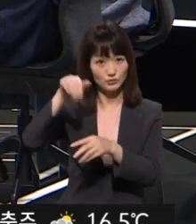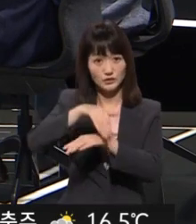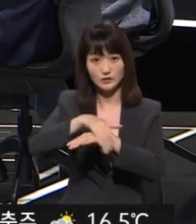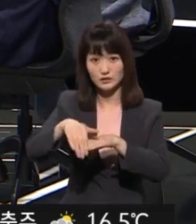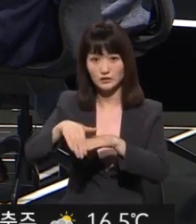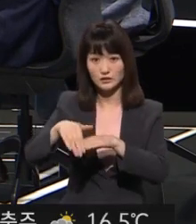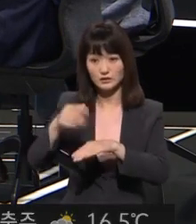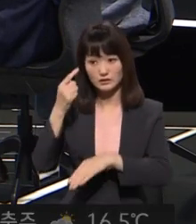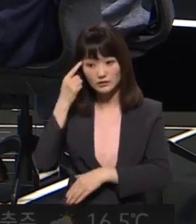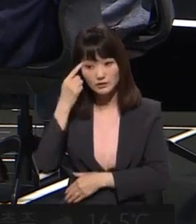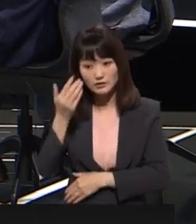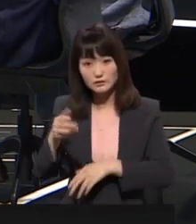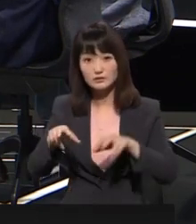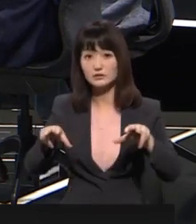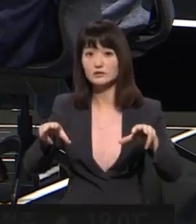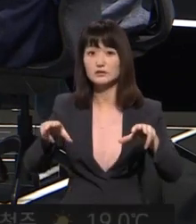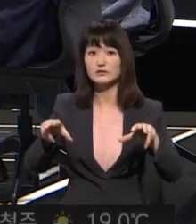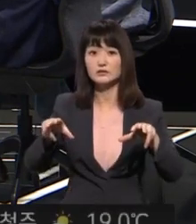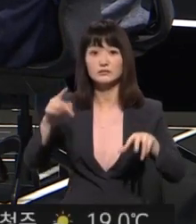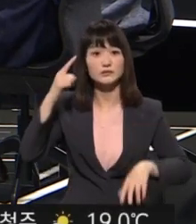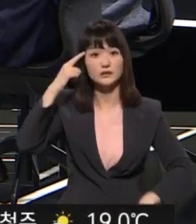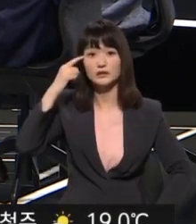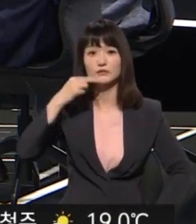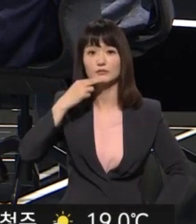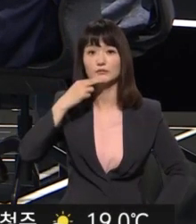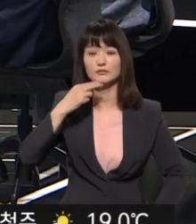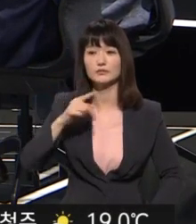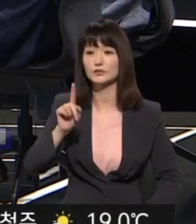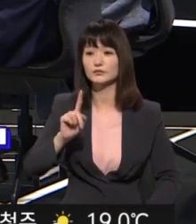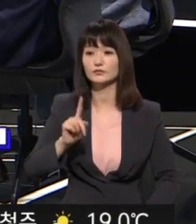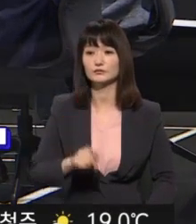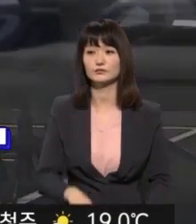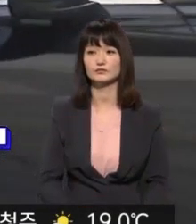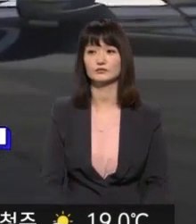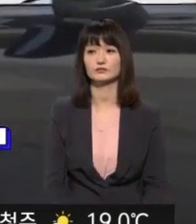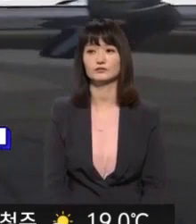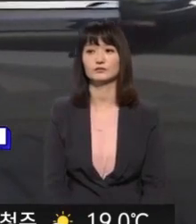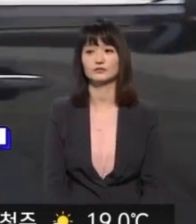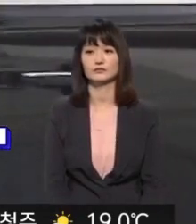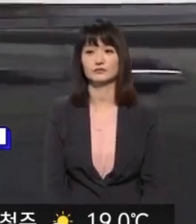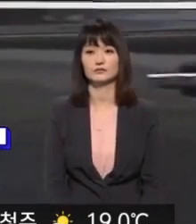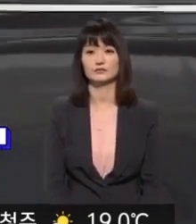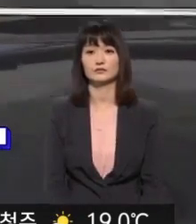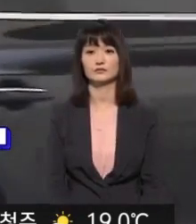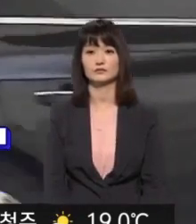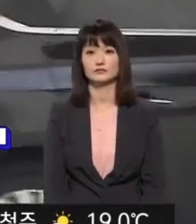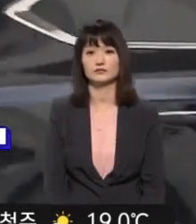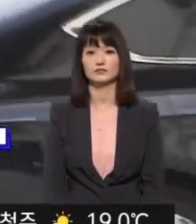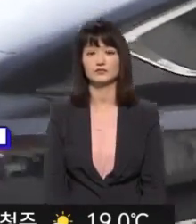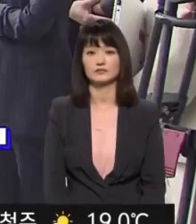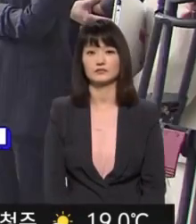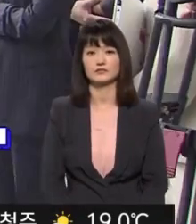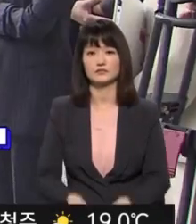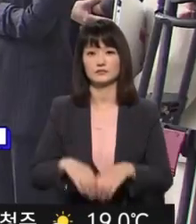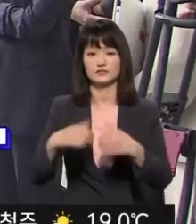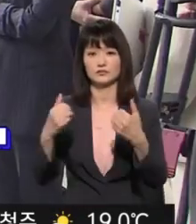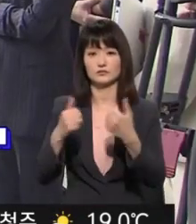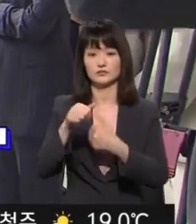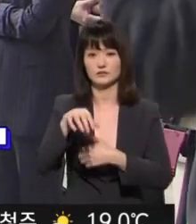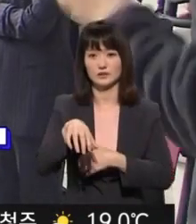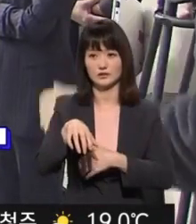물으니까 지금 현재는 그런 생각이 없습니다. 어떻게 보세요? 꼭 국감장이나 상임위에서 그 실세 장관을